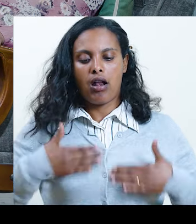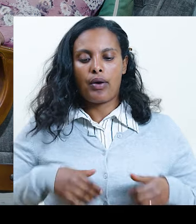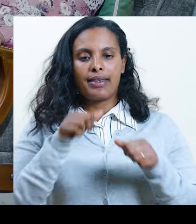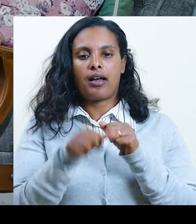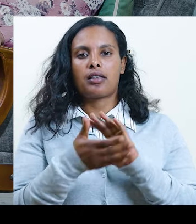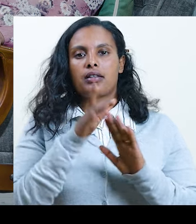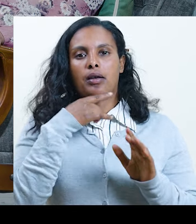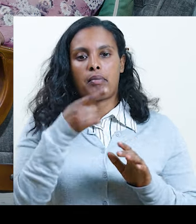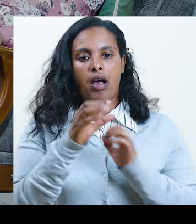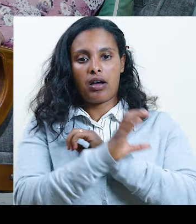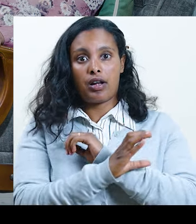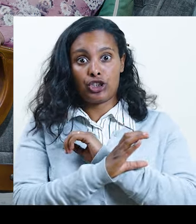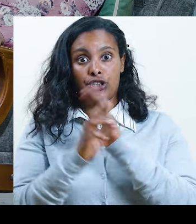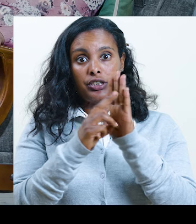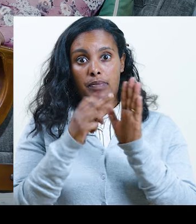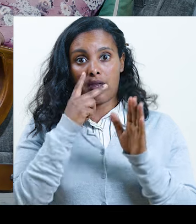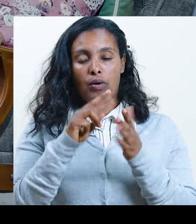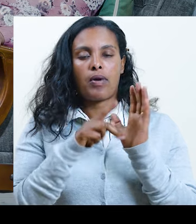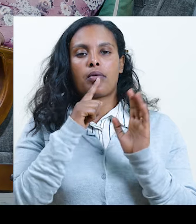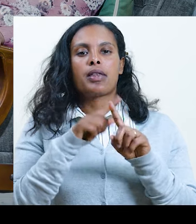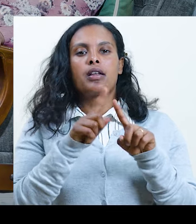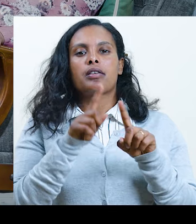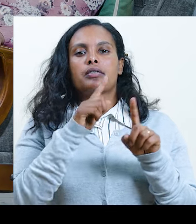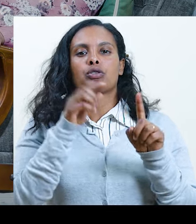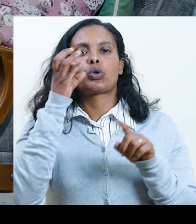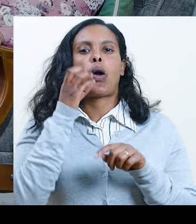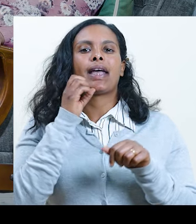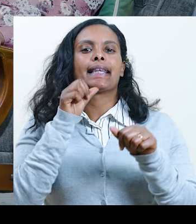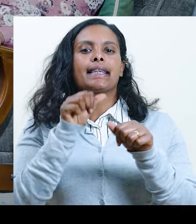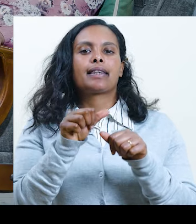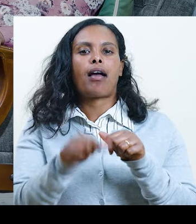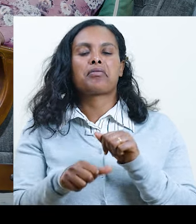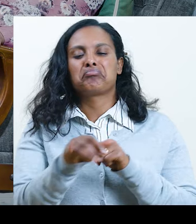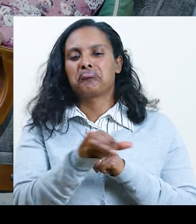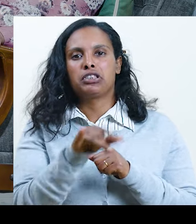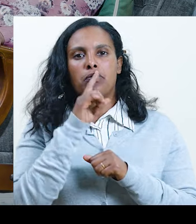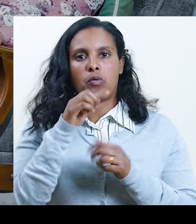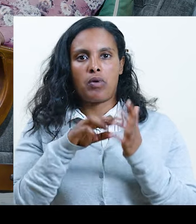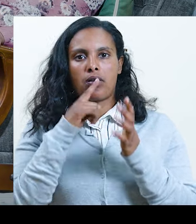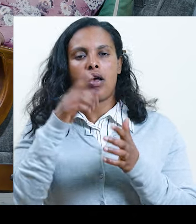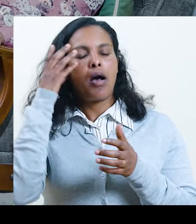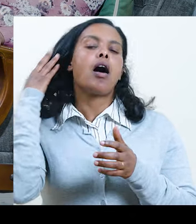ጥቃት አካላዊ የሆነ ጥቃት ነው በሀገራችን ህግ የሚታየው፣ ግን በተለየ መልኩ ጾታዊ ጥቃትም ስለሆነ